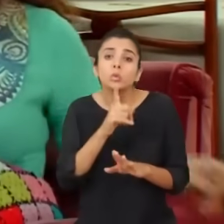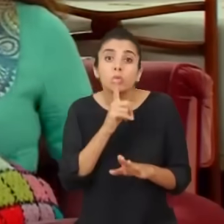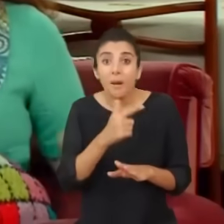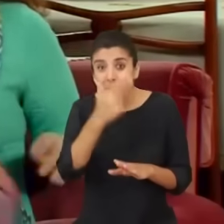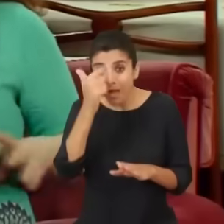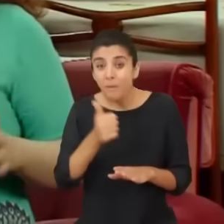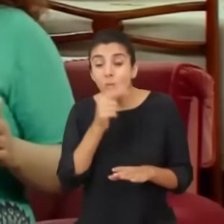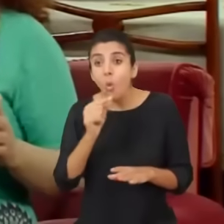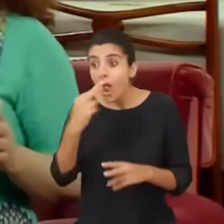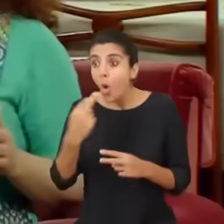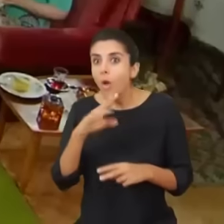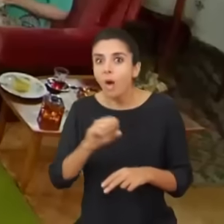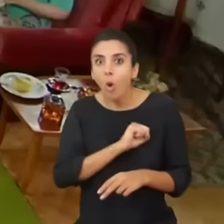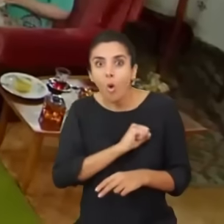korkar.